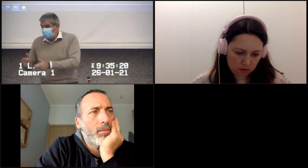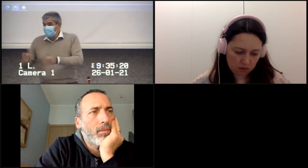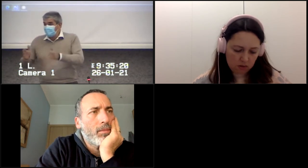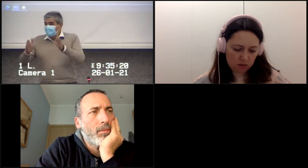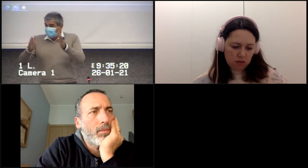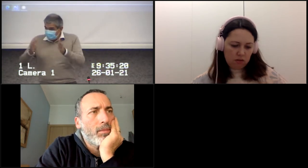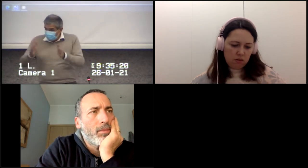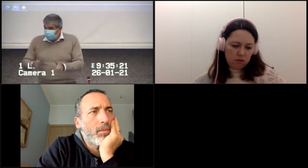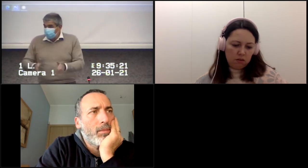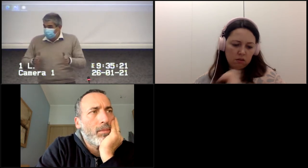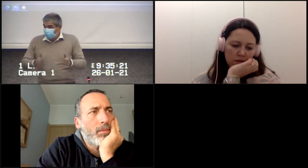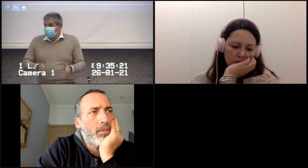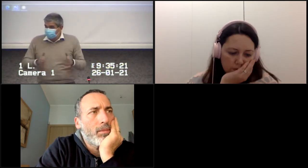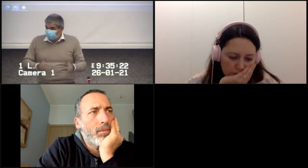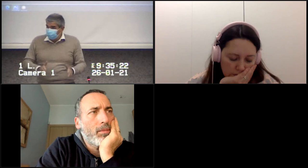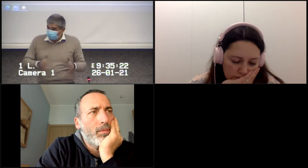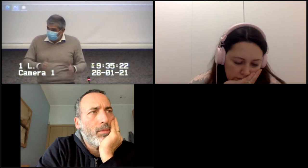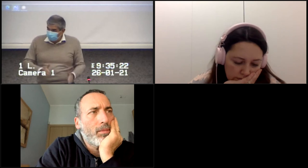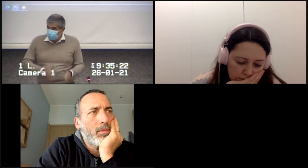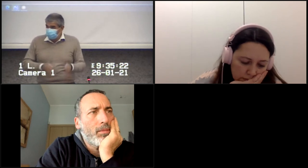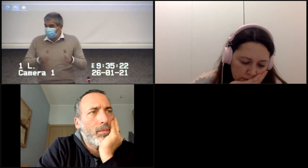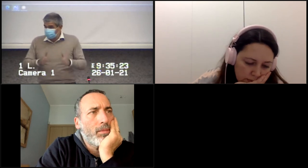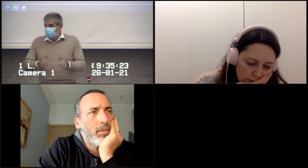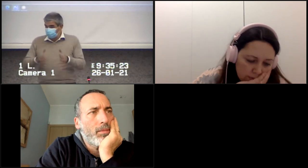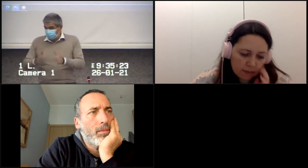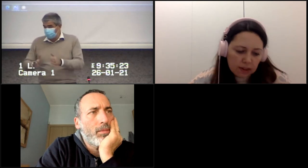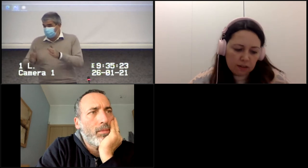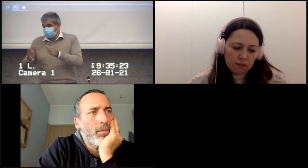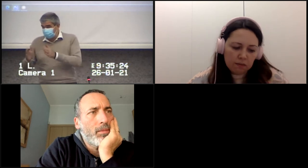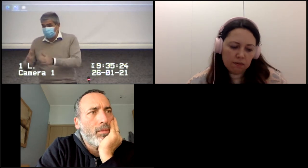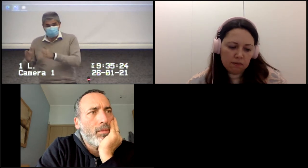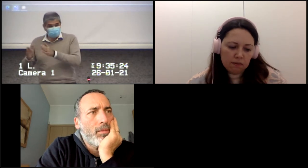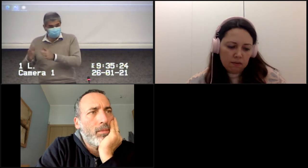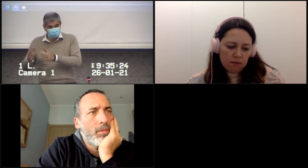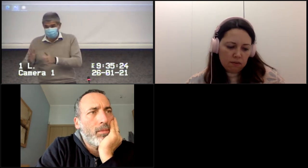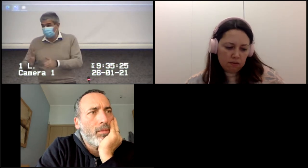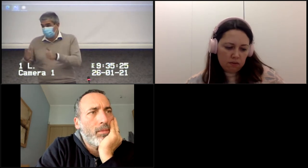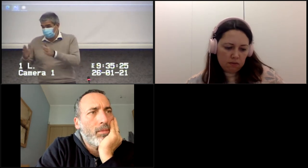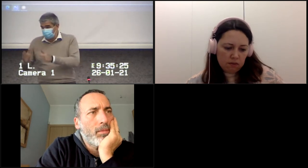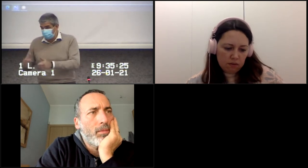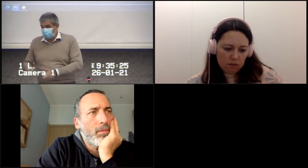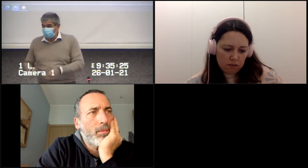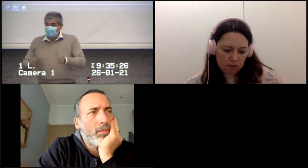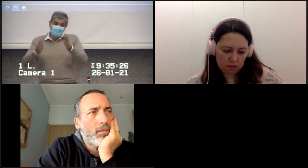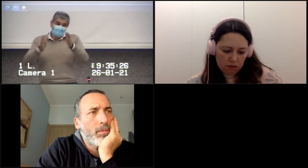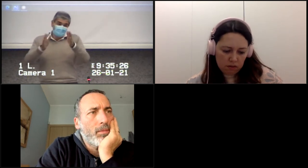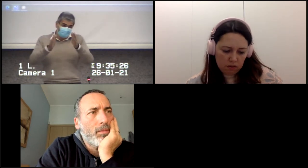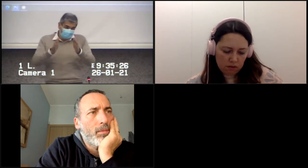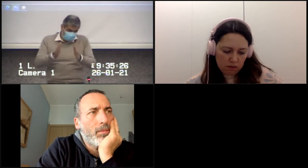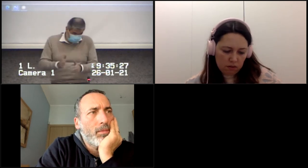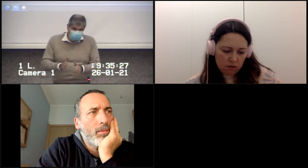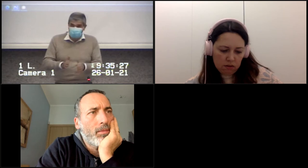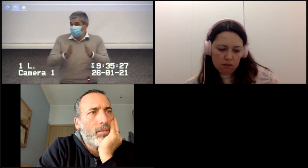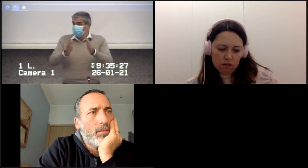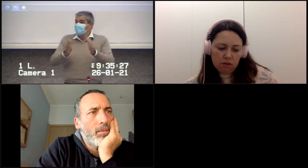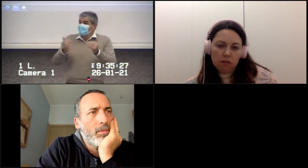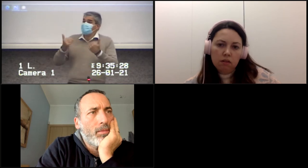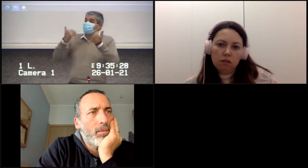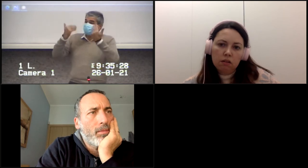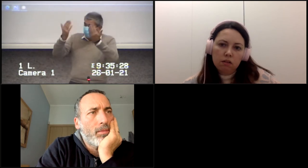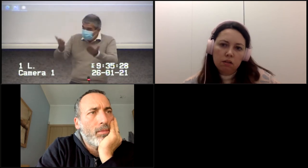sconto, limitandole a queste tre macrovoci che sono ritenute dall'amministrazione regionale